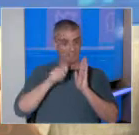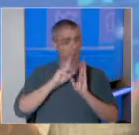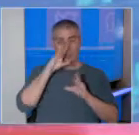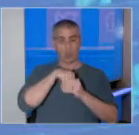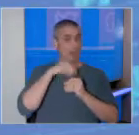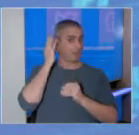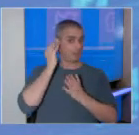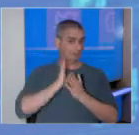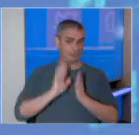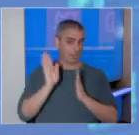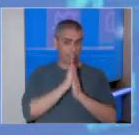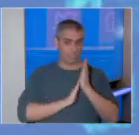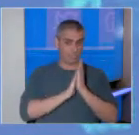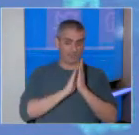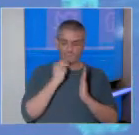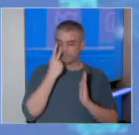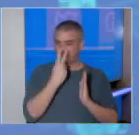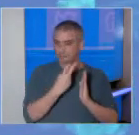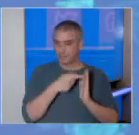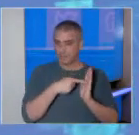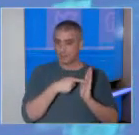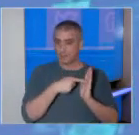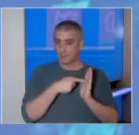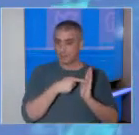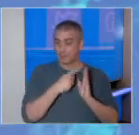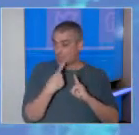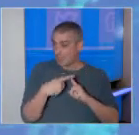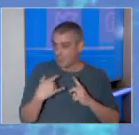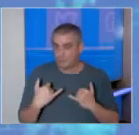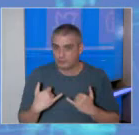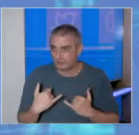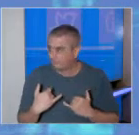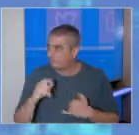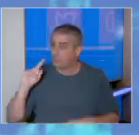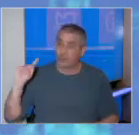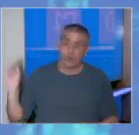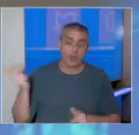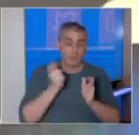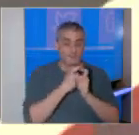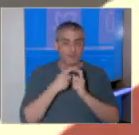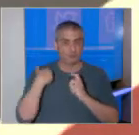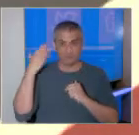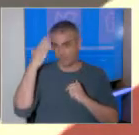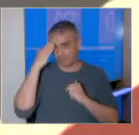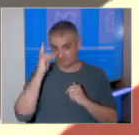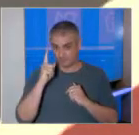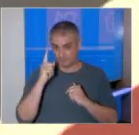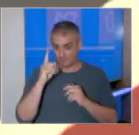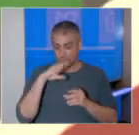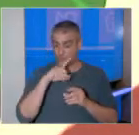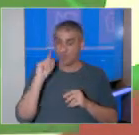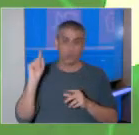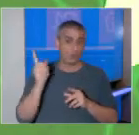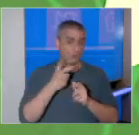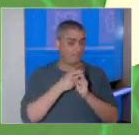כוללות נשים. ואם נסתכל על זה, עד כה, כל המפלגות שאנחנו מכירים, כל